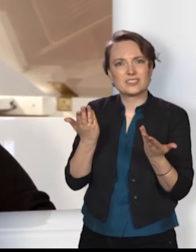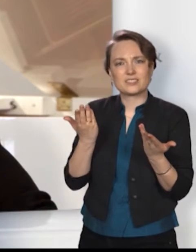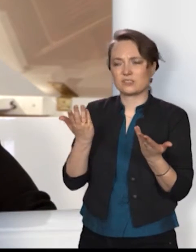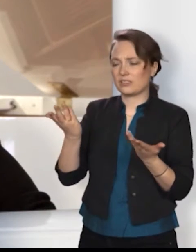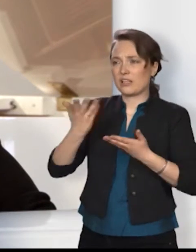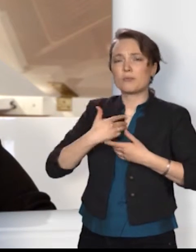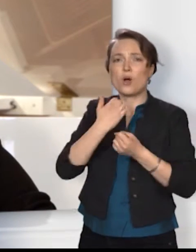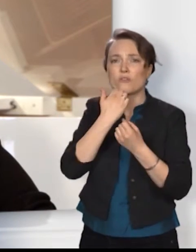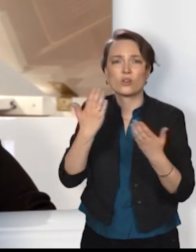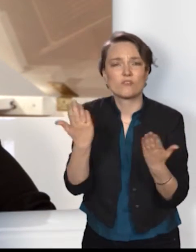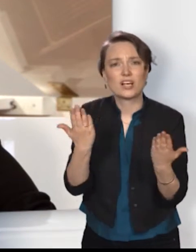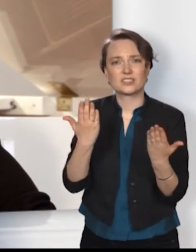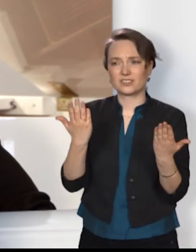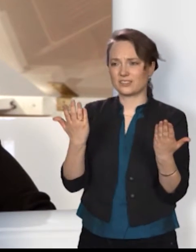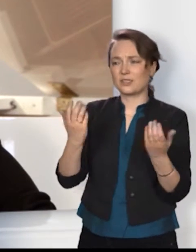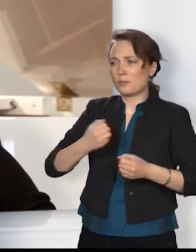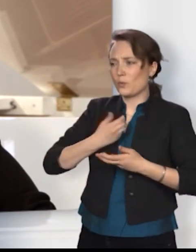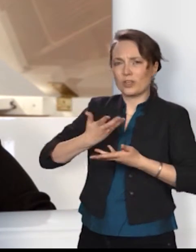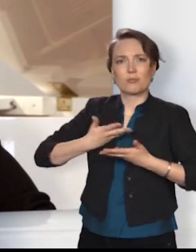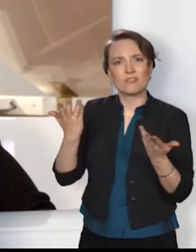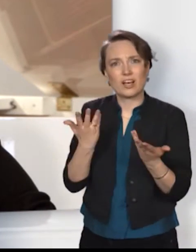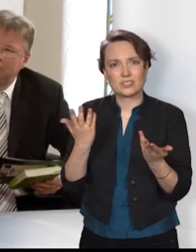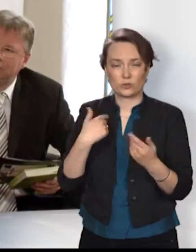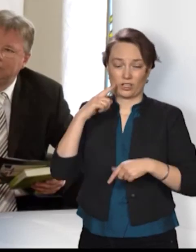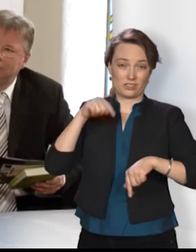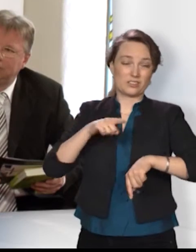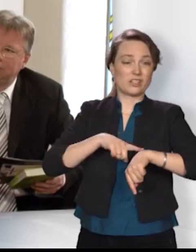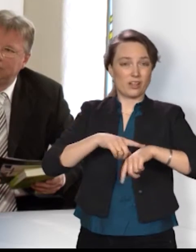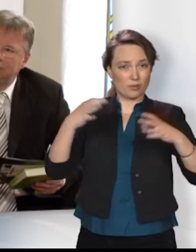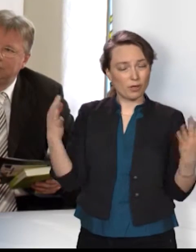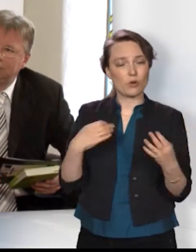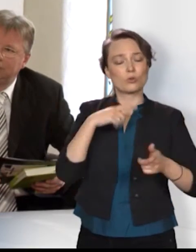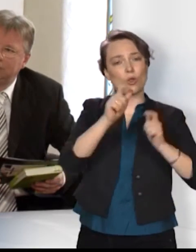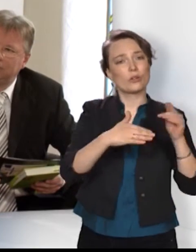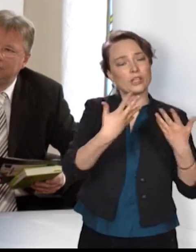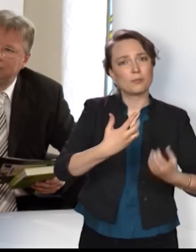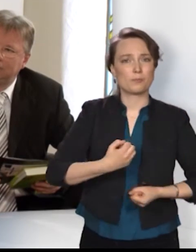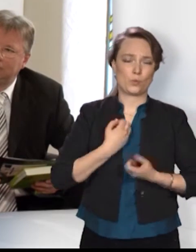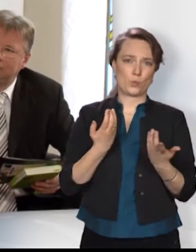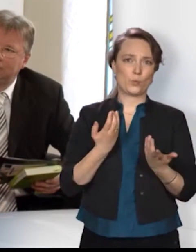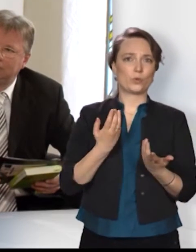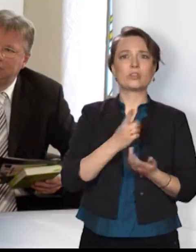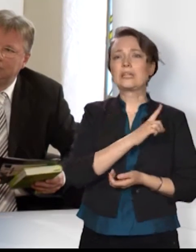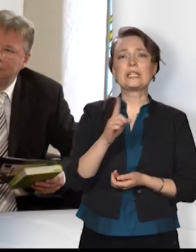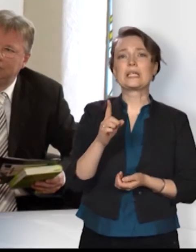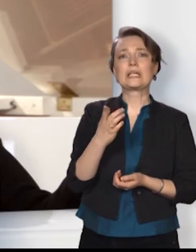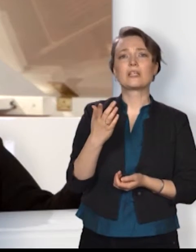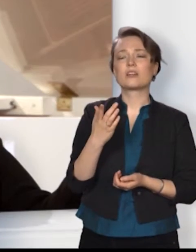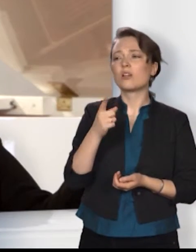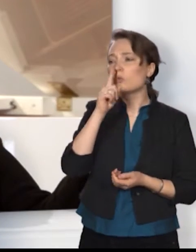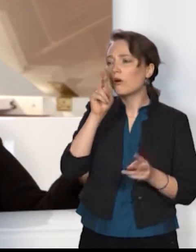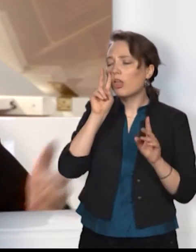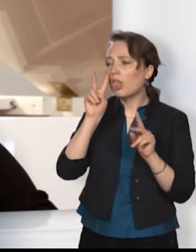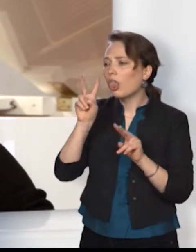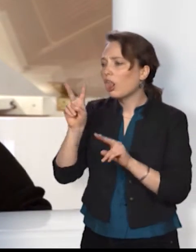machen? Und ich denke, das ist angesagt in unseren Zeiten, dass wir Menschen Mut machen. Eben nicht nur das